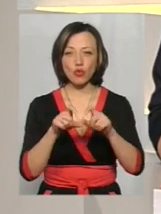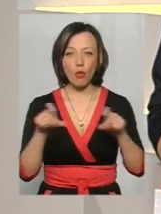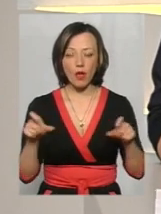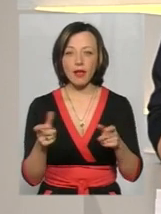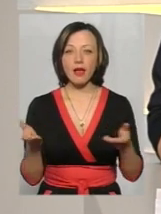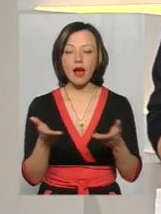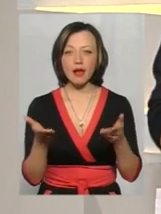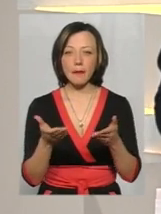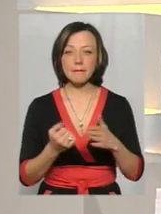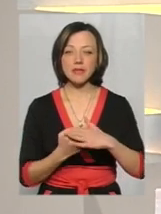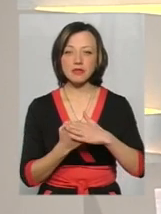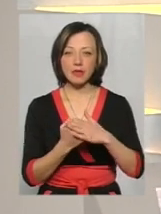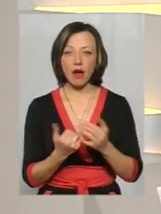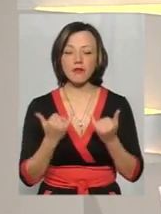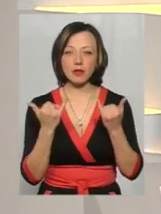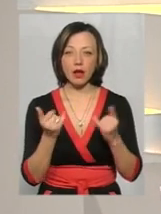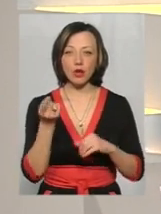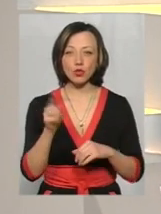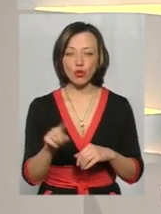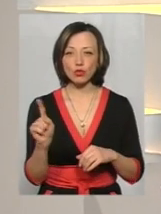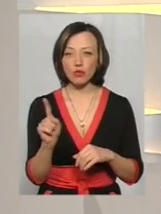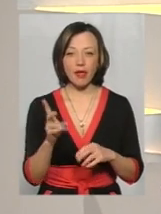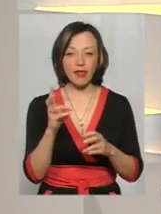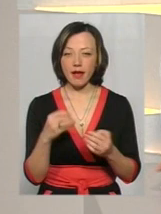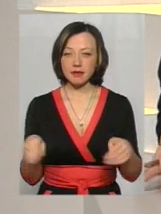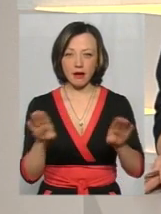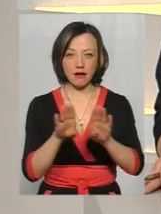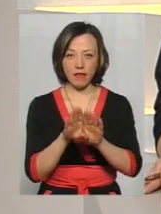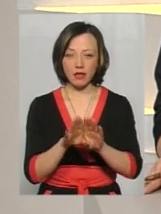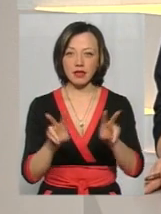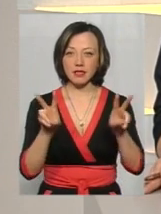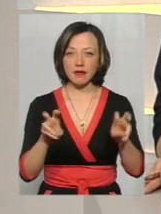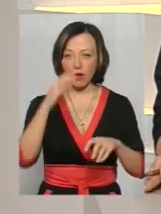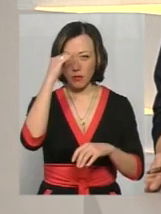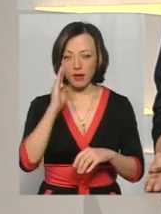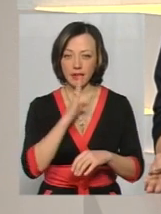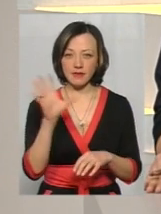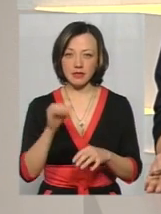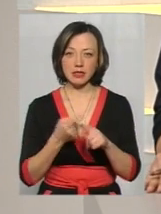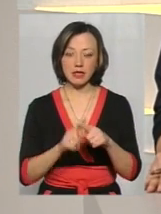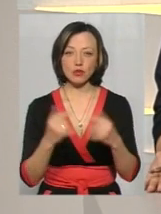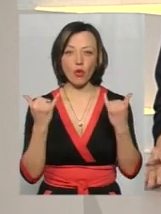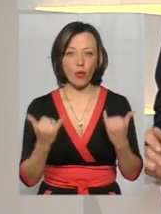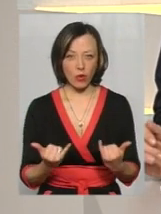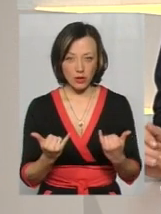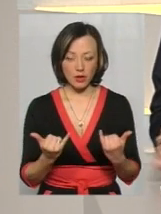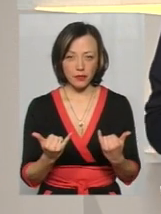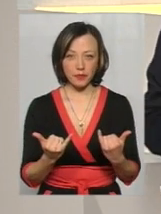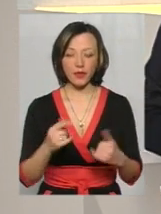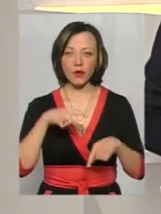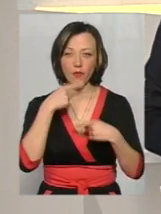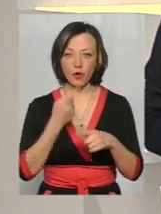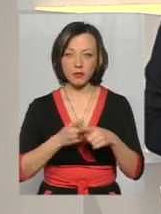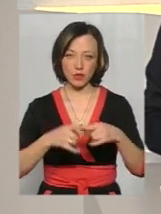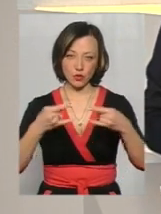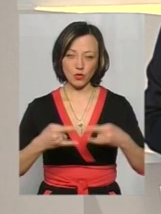які підстави для того, щоб їх не закривати, називають батьки? Про це все сьогодні говоримо у